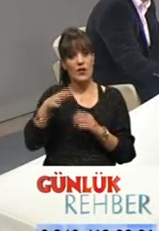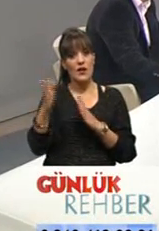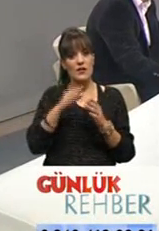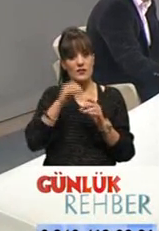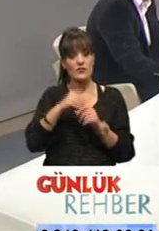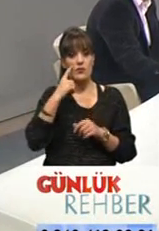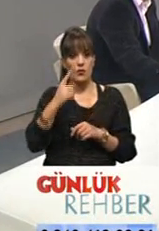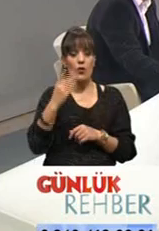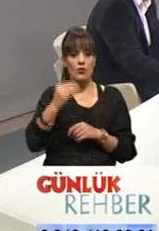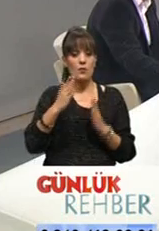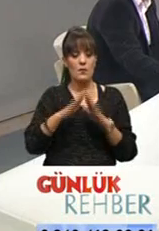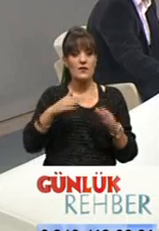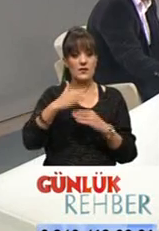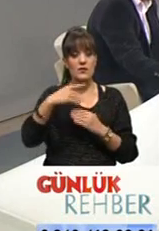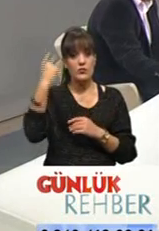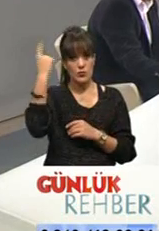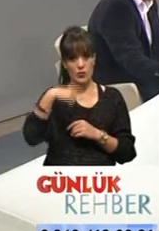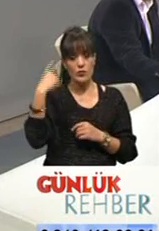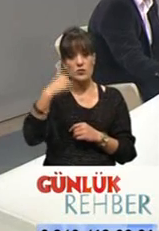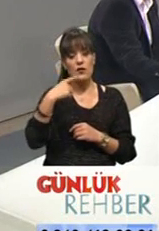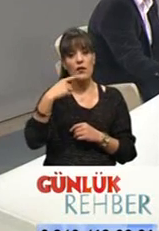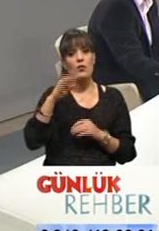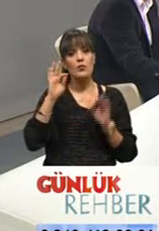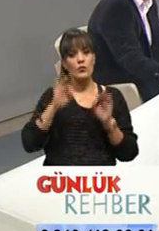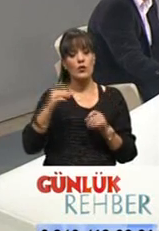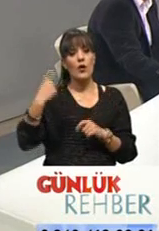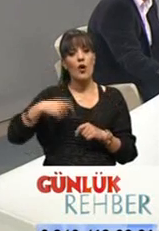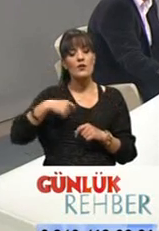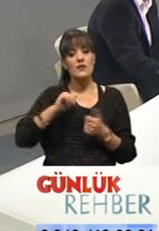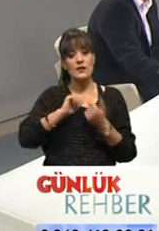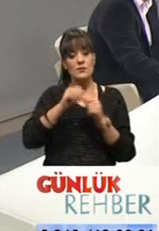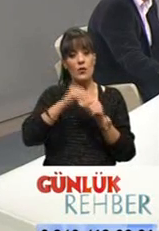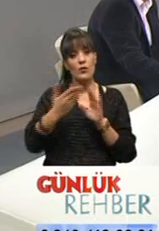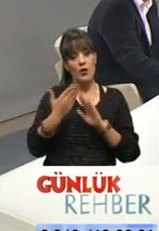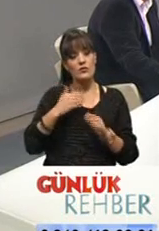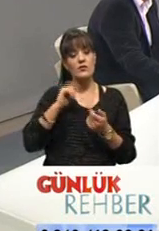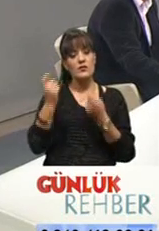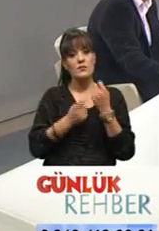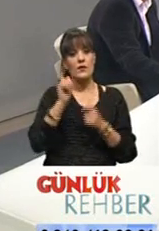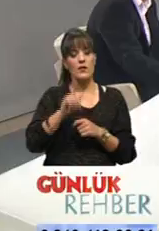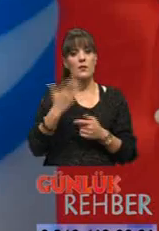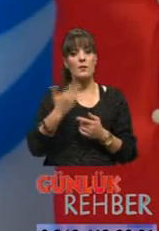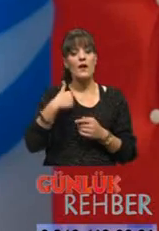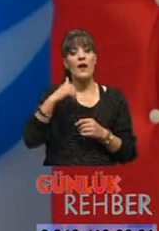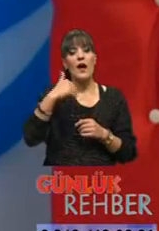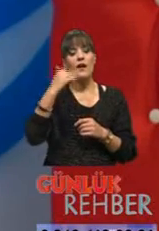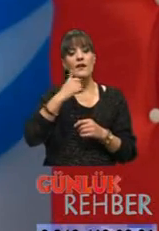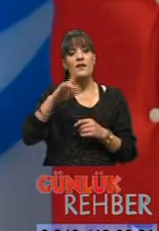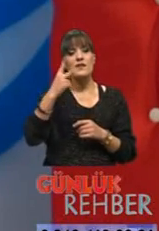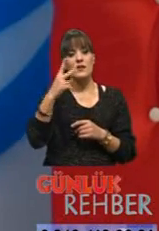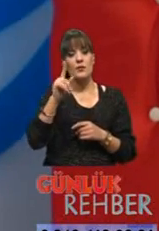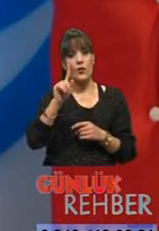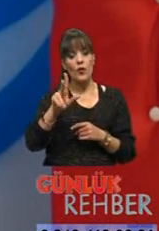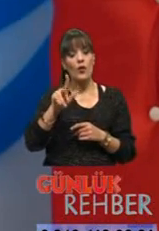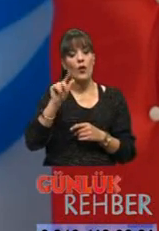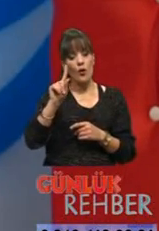da görünüyor masa tenisi. Dolayısıyla mutlaka özel kondisyona ihtiyaç var. Kesinlikle. Peki Akdeniz oyunları işte 2016